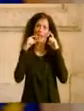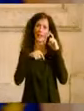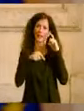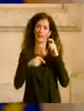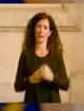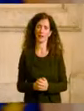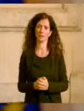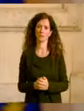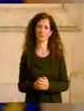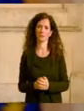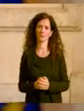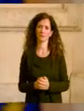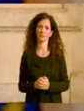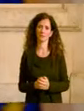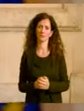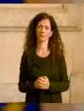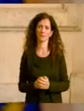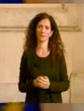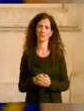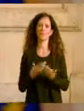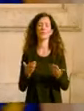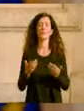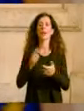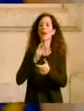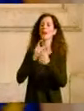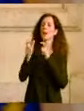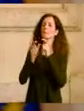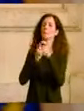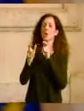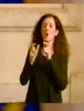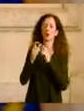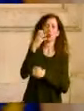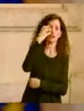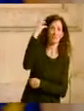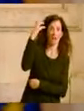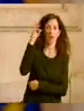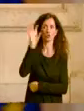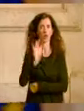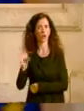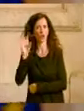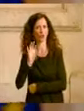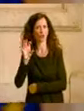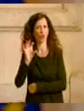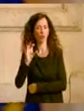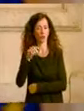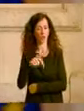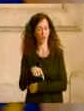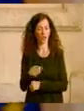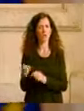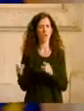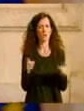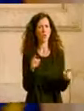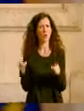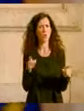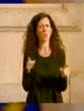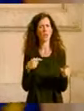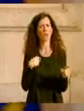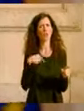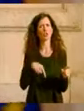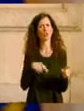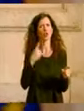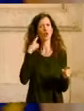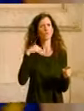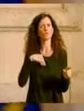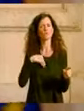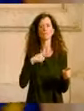riguarda però il rapporto tra Stato e Regioni, noi in questo momento non abbiamo un motivo per dire alla Lombardia